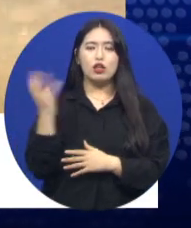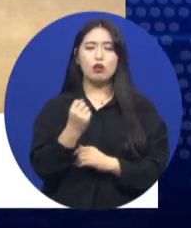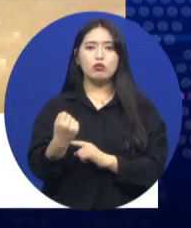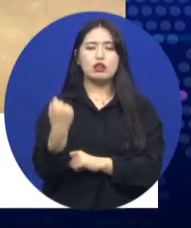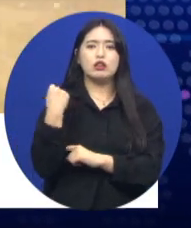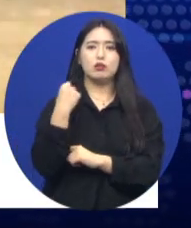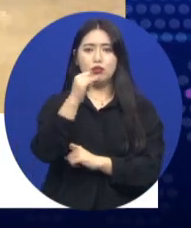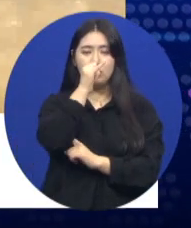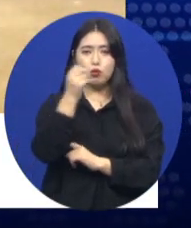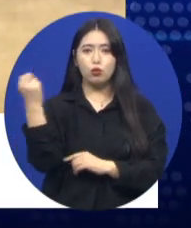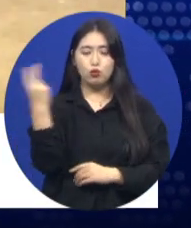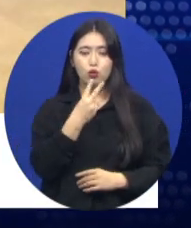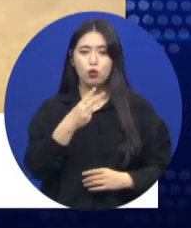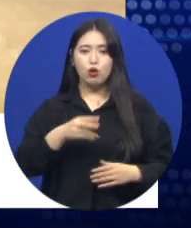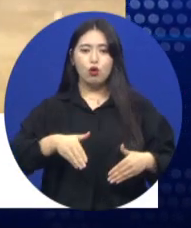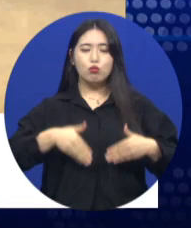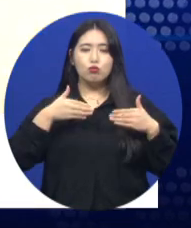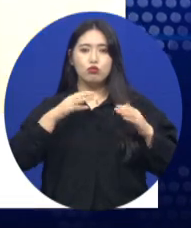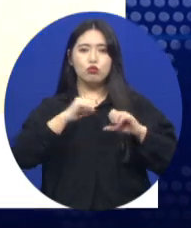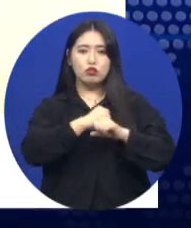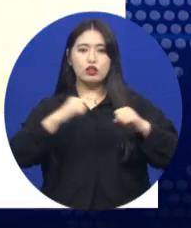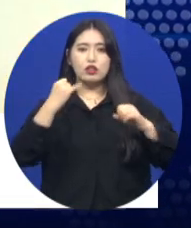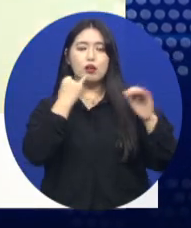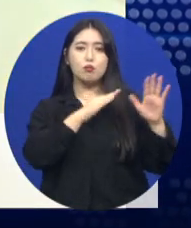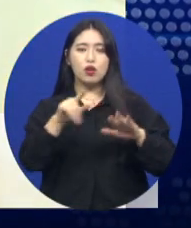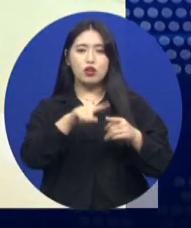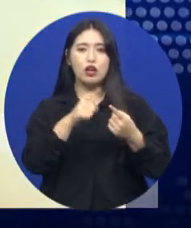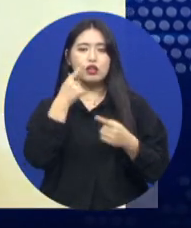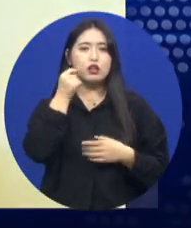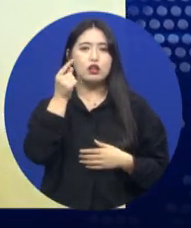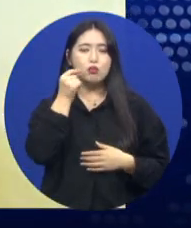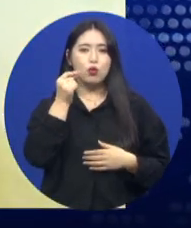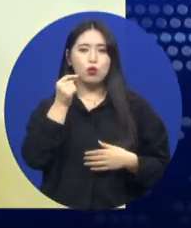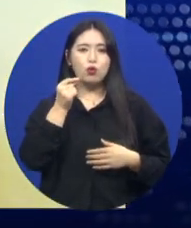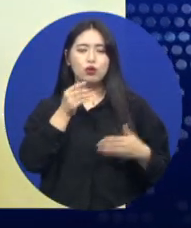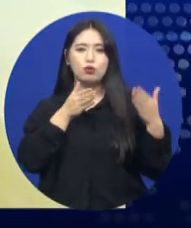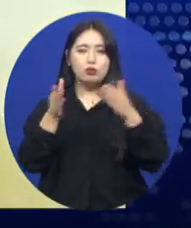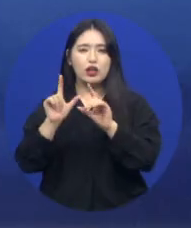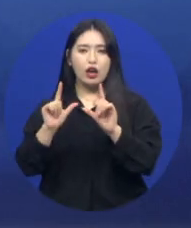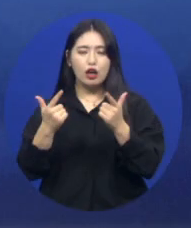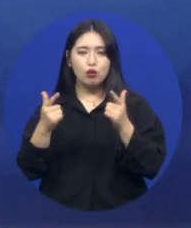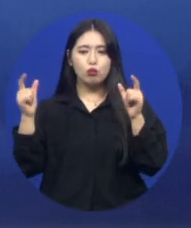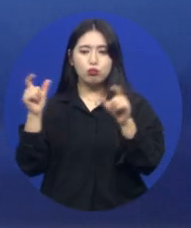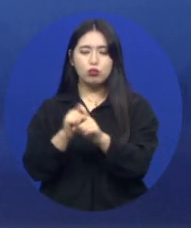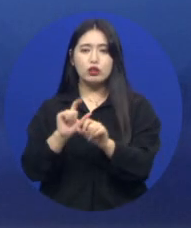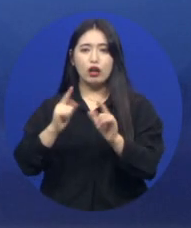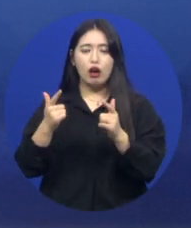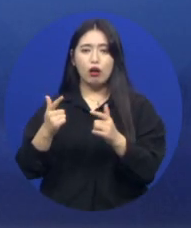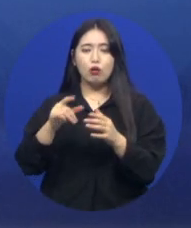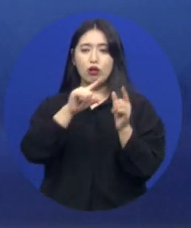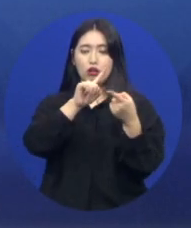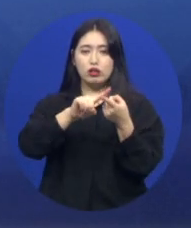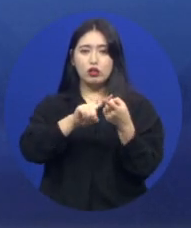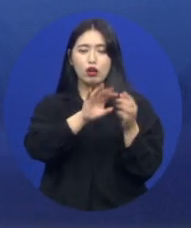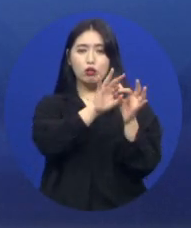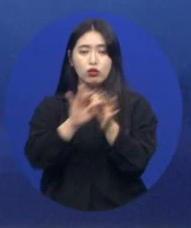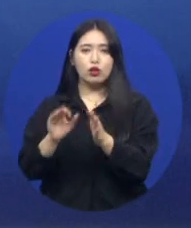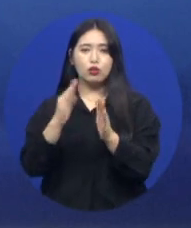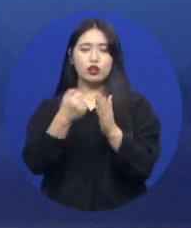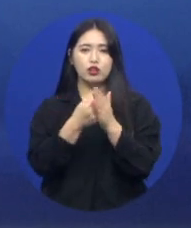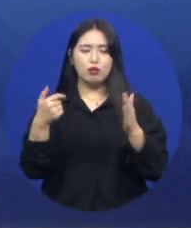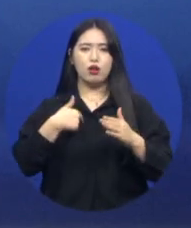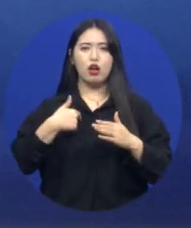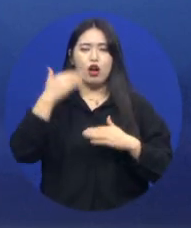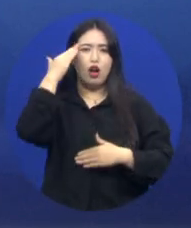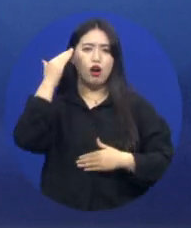다 북태평양 고기압이 일본 쪽으로 수축하지 않고 버티는 바람에 우리나라로 가을 태풍이